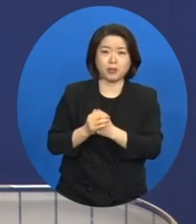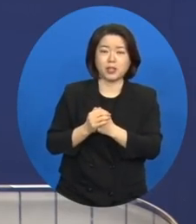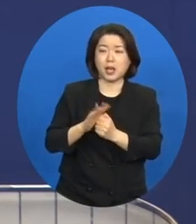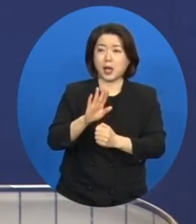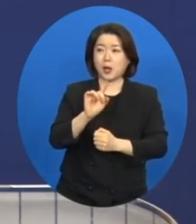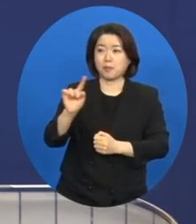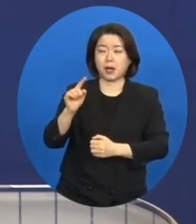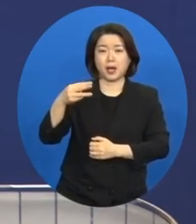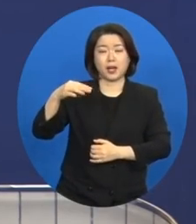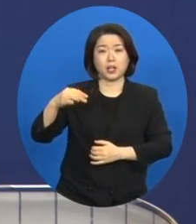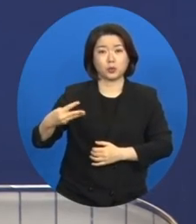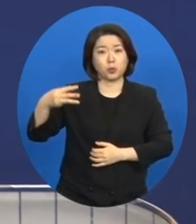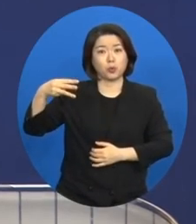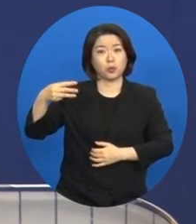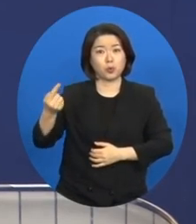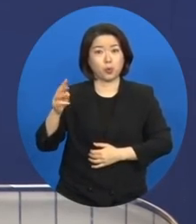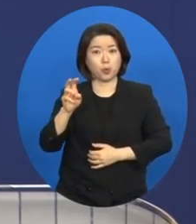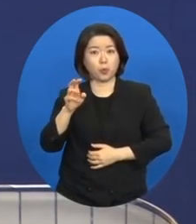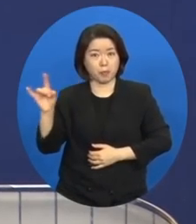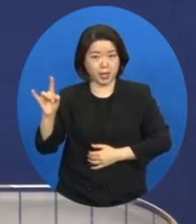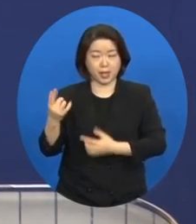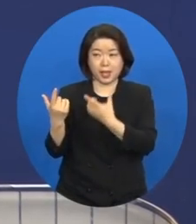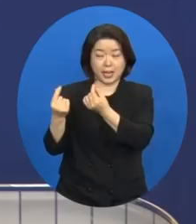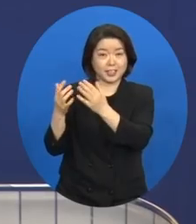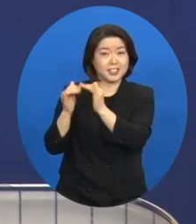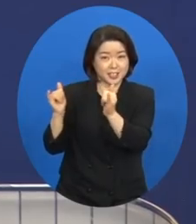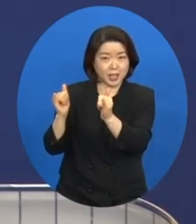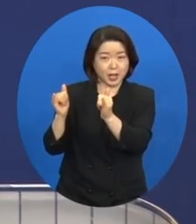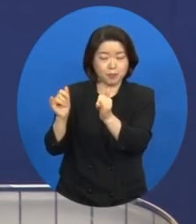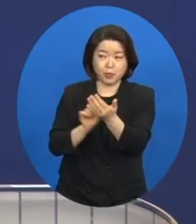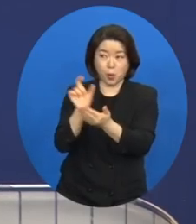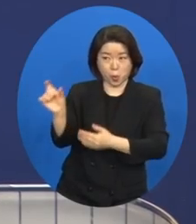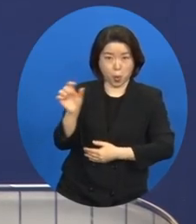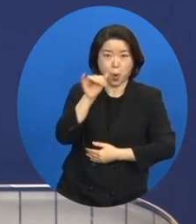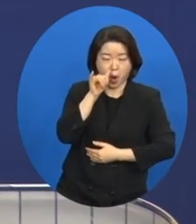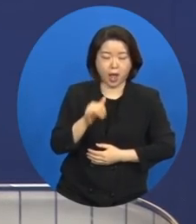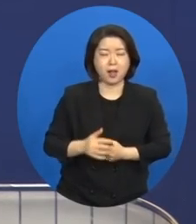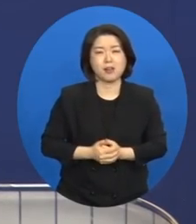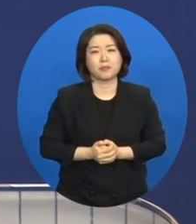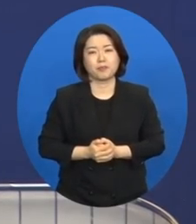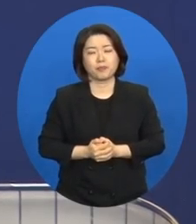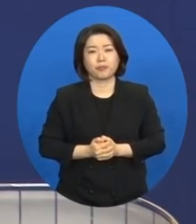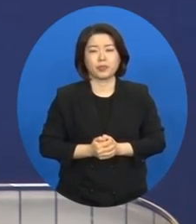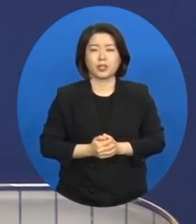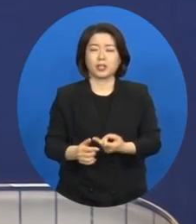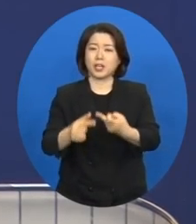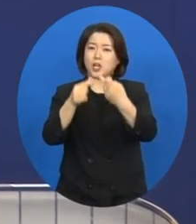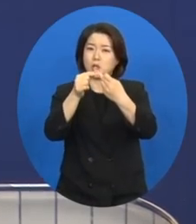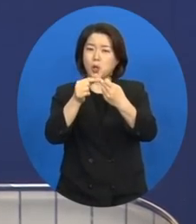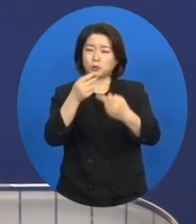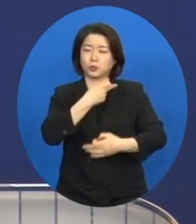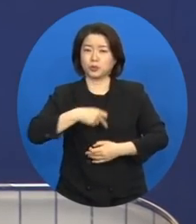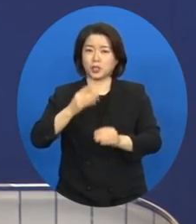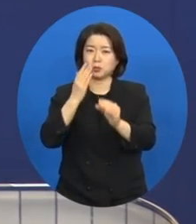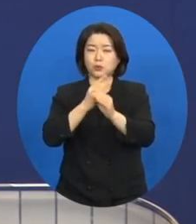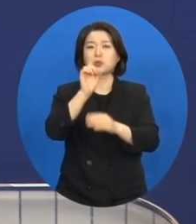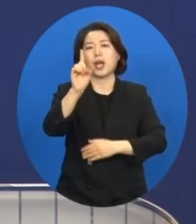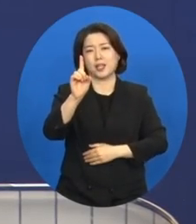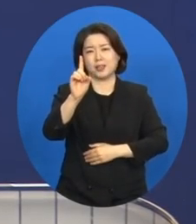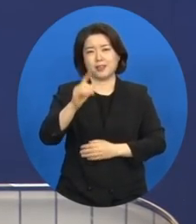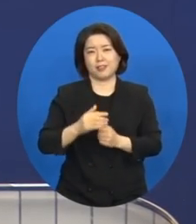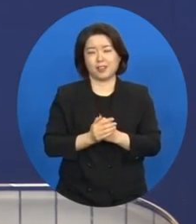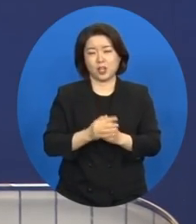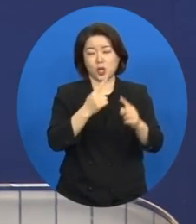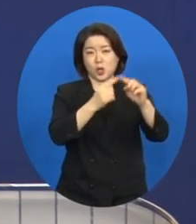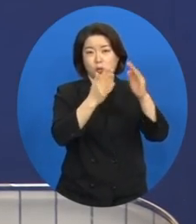바돌로매일 것이다, 같은 동일 인물일 것이라고 그렇게 보고 있습니다. 열두 사도 중 한 명이었고요. 교회사